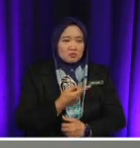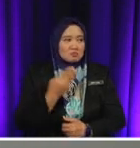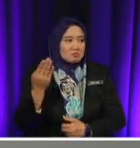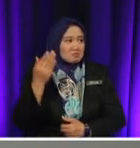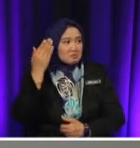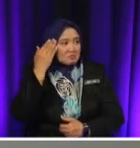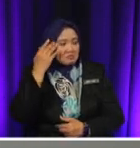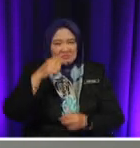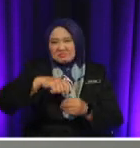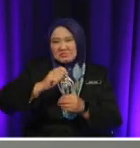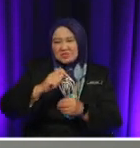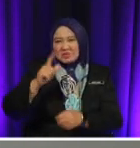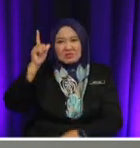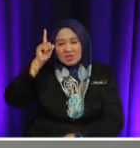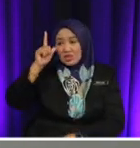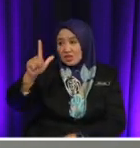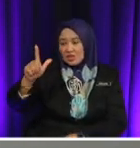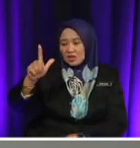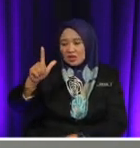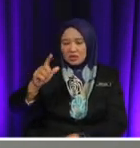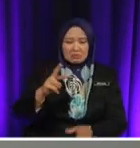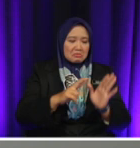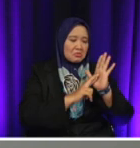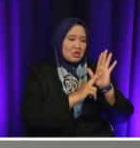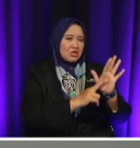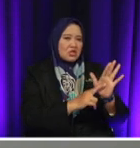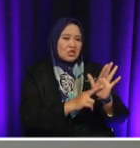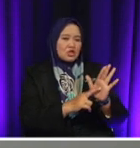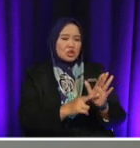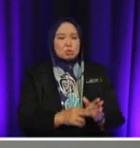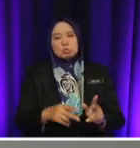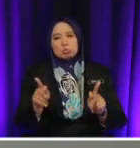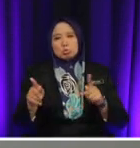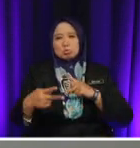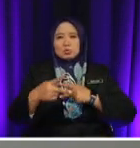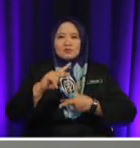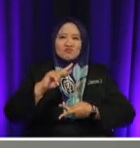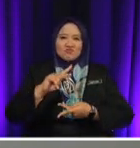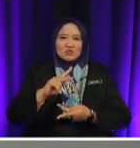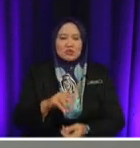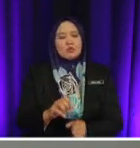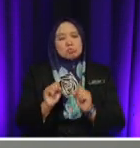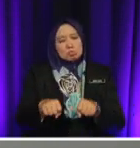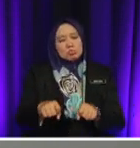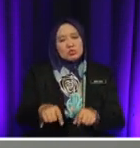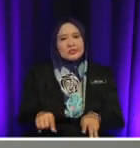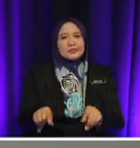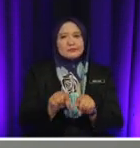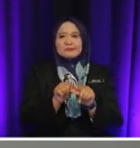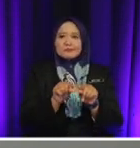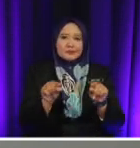dan gambar rajah diberikan adalah gambar rajah dalam bentuk kotak so kita dah boleh buat untuk yang per yang